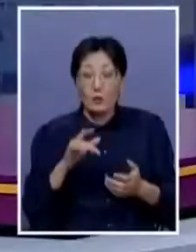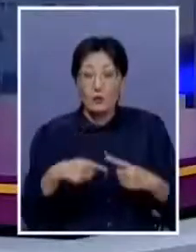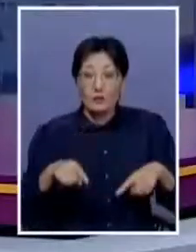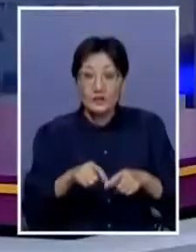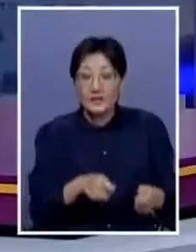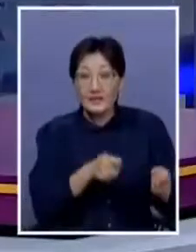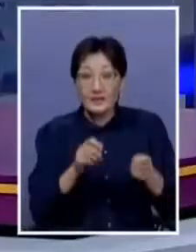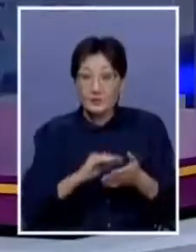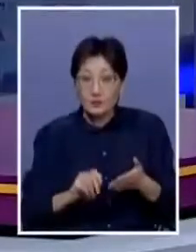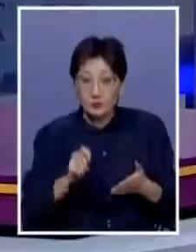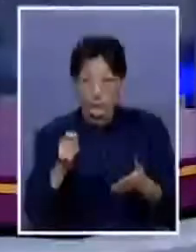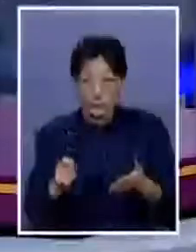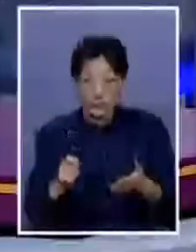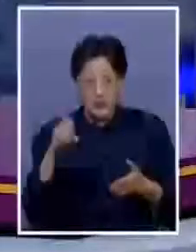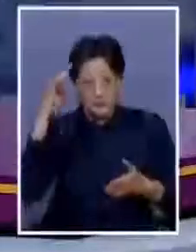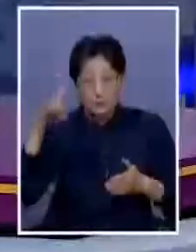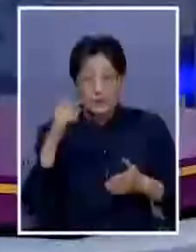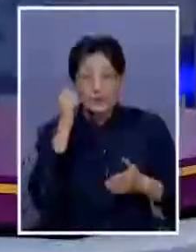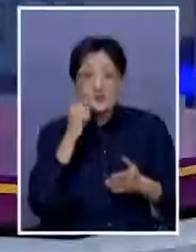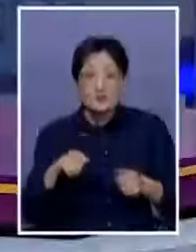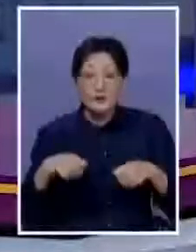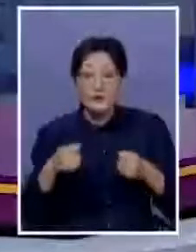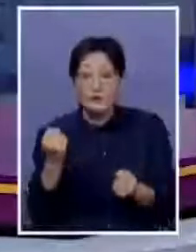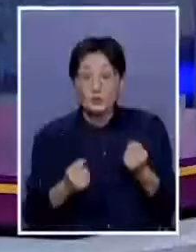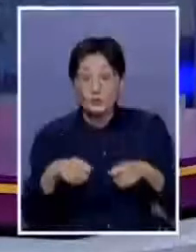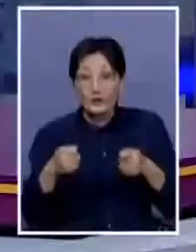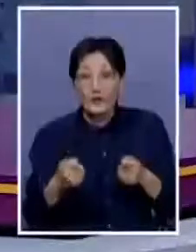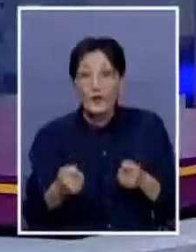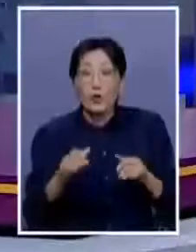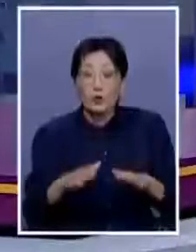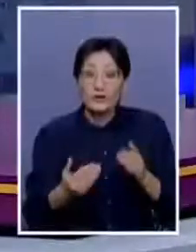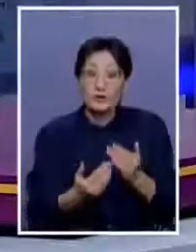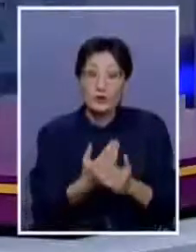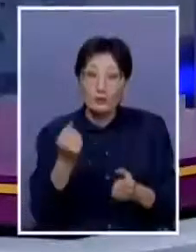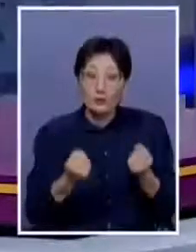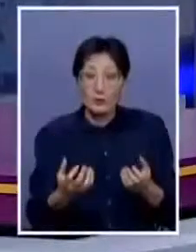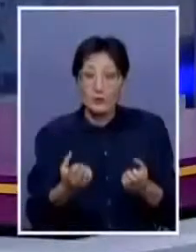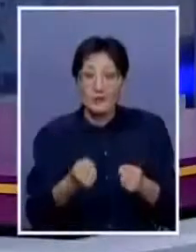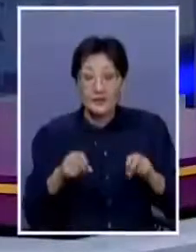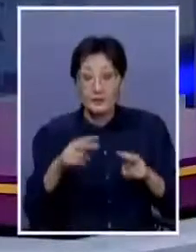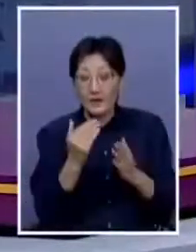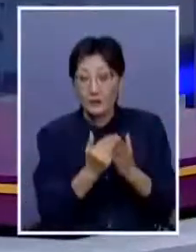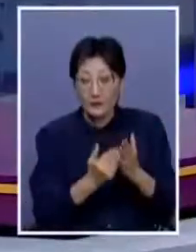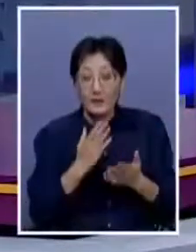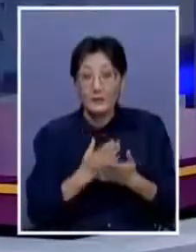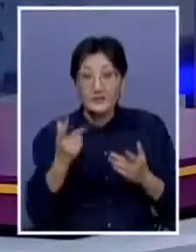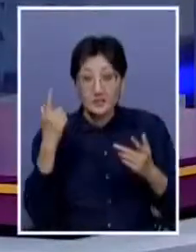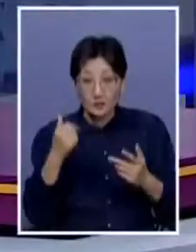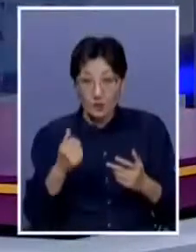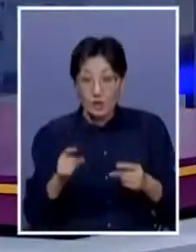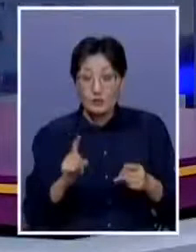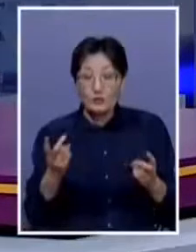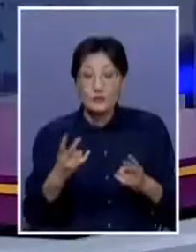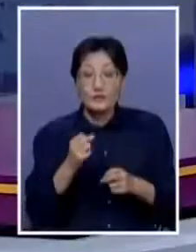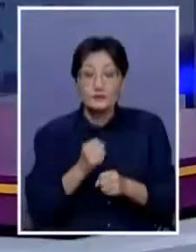келіп өтініш беретін көрінеді. Елімізде ескі көлігін өткізіп, орнына су жаңа көлік алатын арнайы бағдарлама барын білесіз бе? Ол үшін не істеу